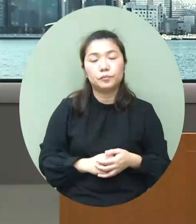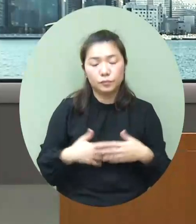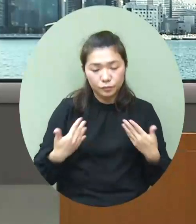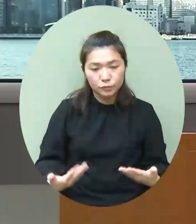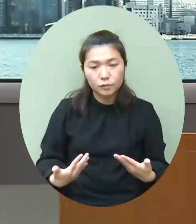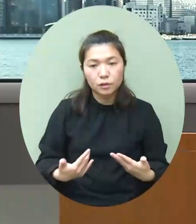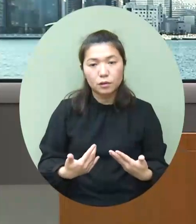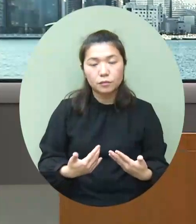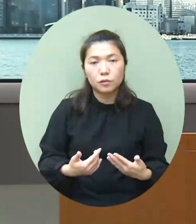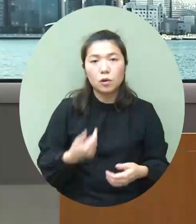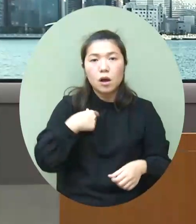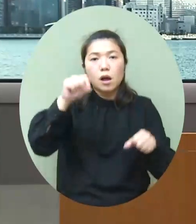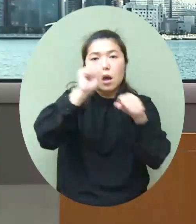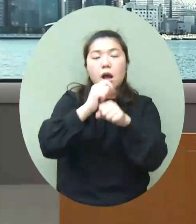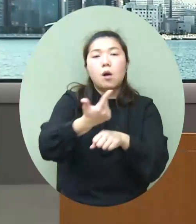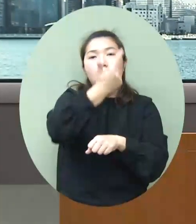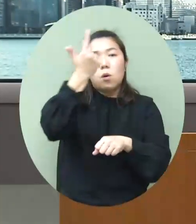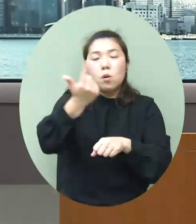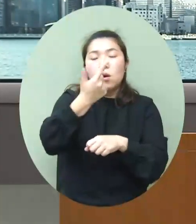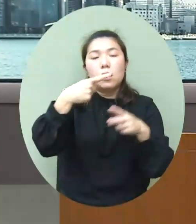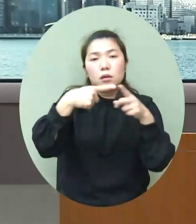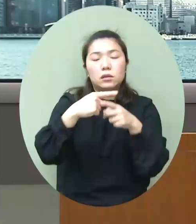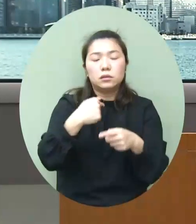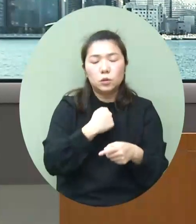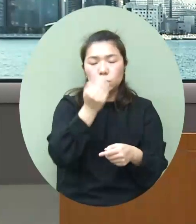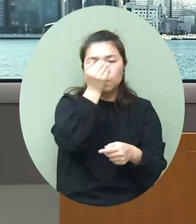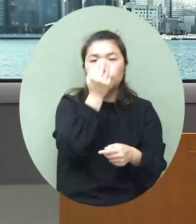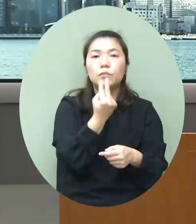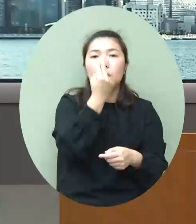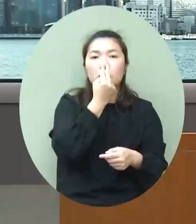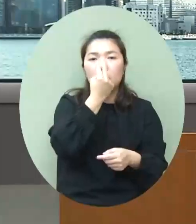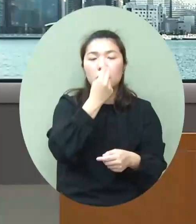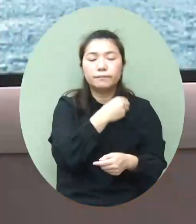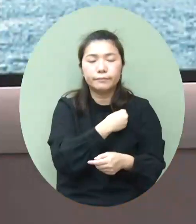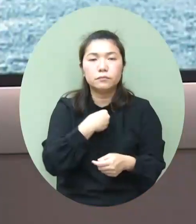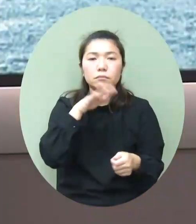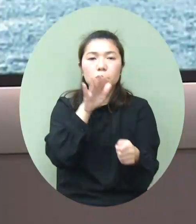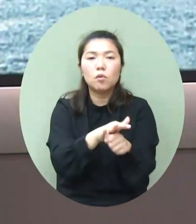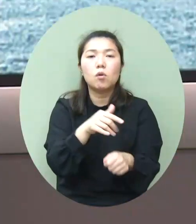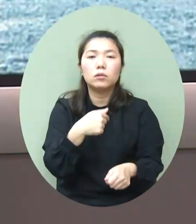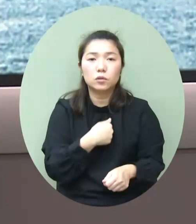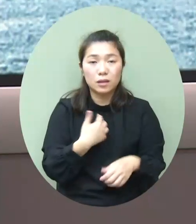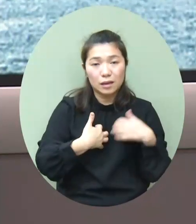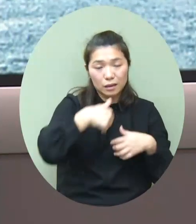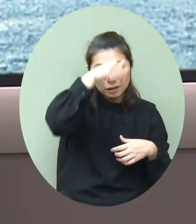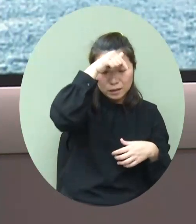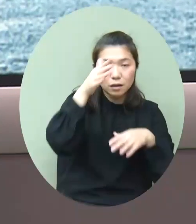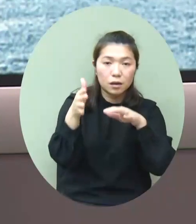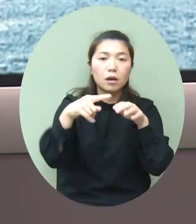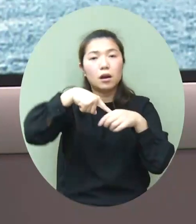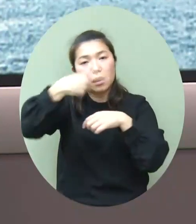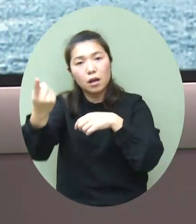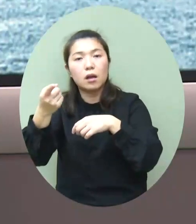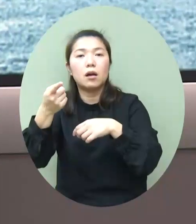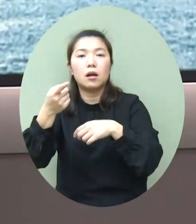病人需要氧气的供应数目是多了很多，所以我要